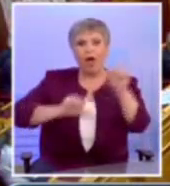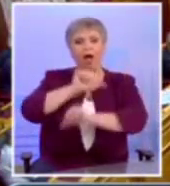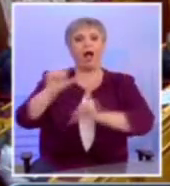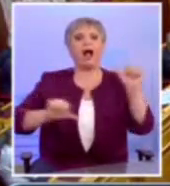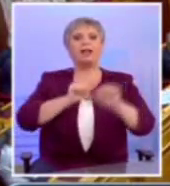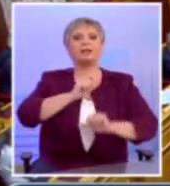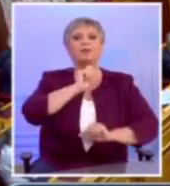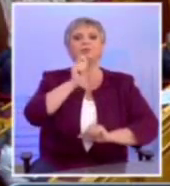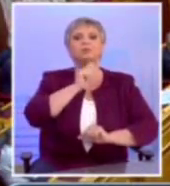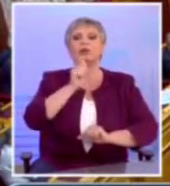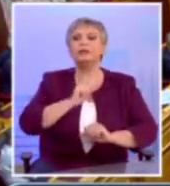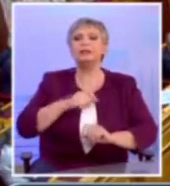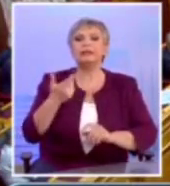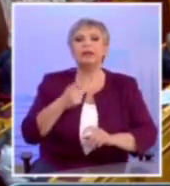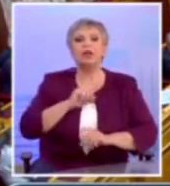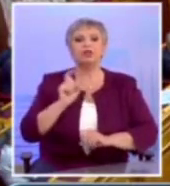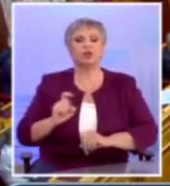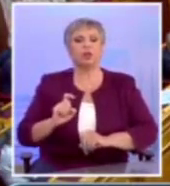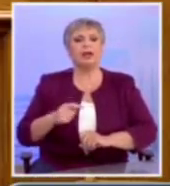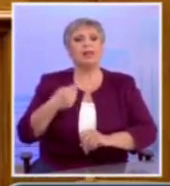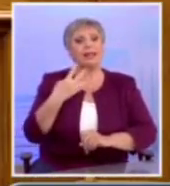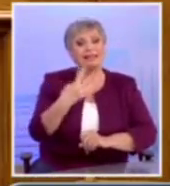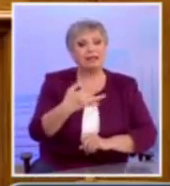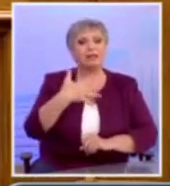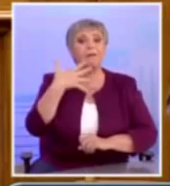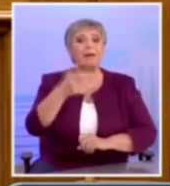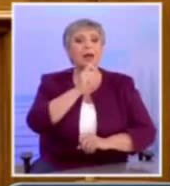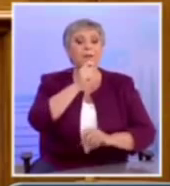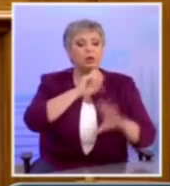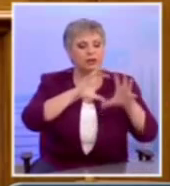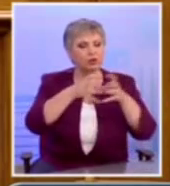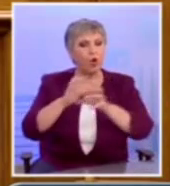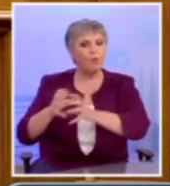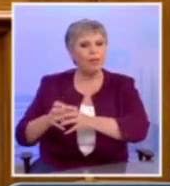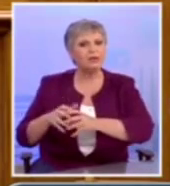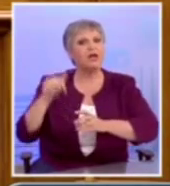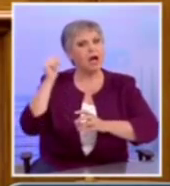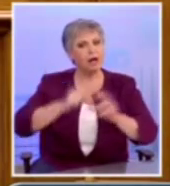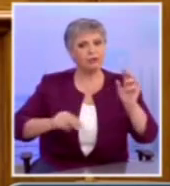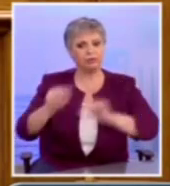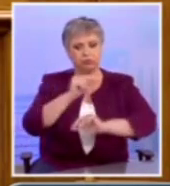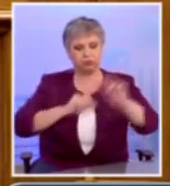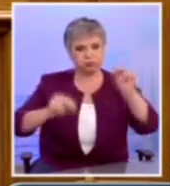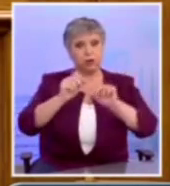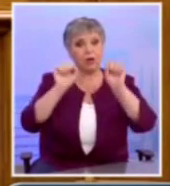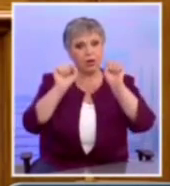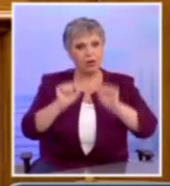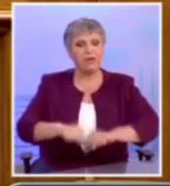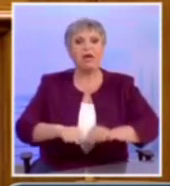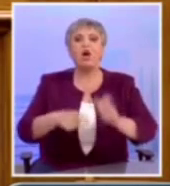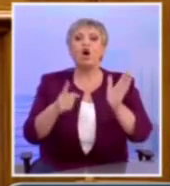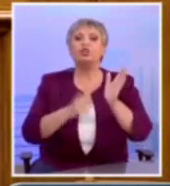που δεν είναι και τόσο συνηθισμένο 4-5 κόμματα να συμφωνήσουν και να βάζουν ένα πλαίσιο για να είναι καλύτερη αυτή